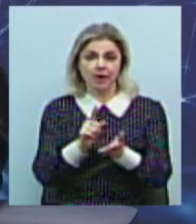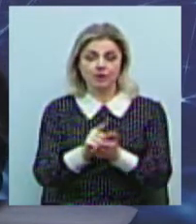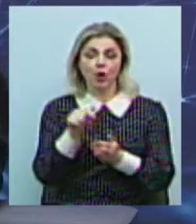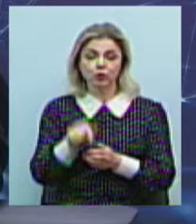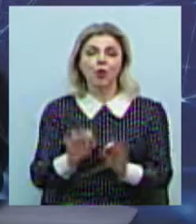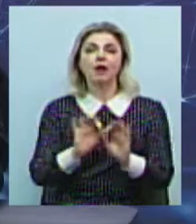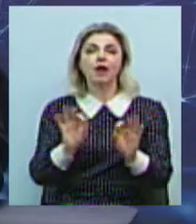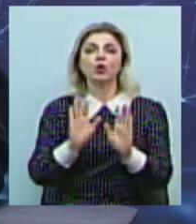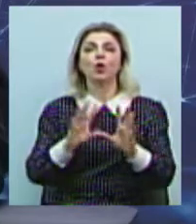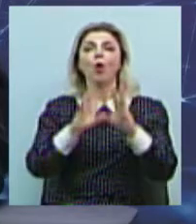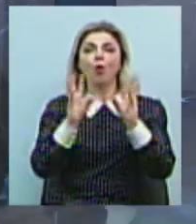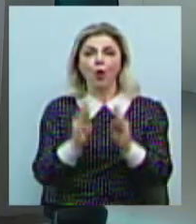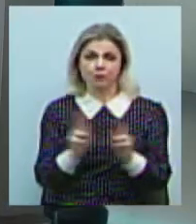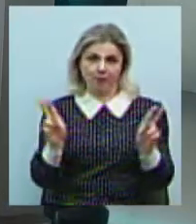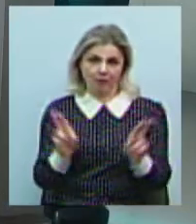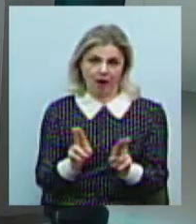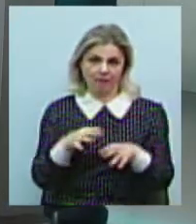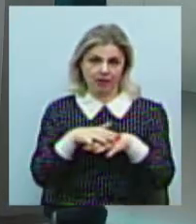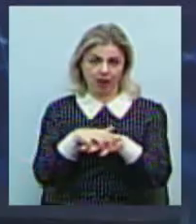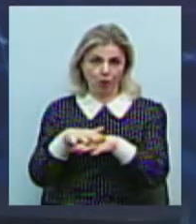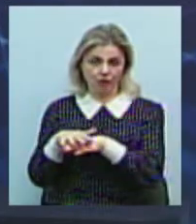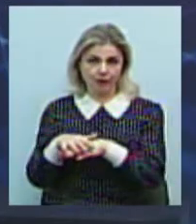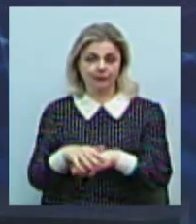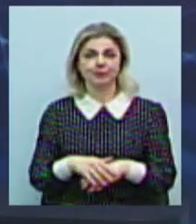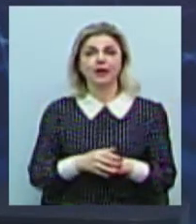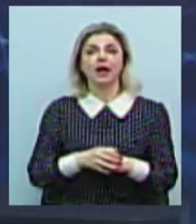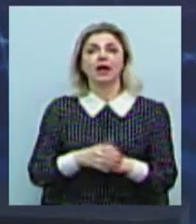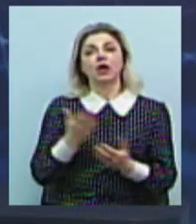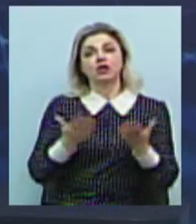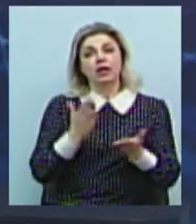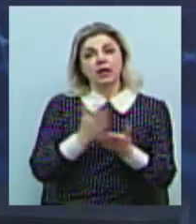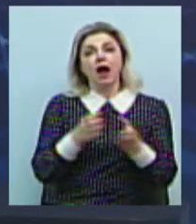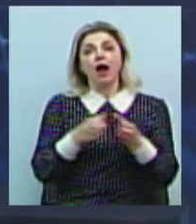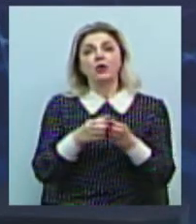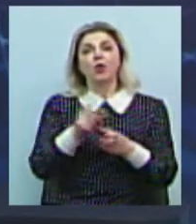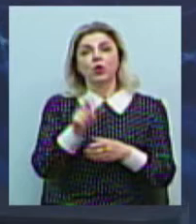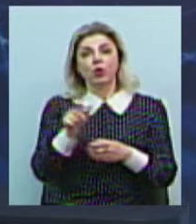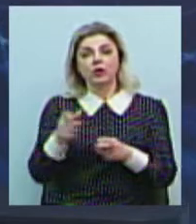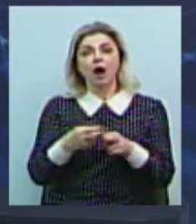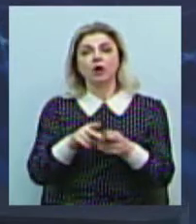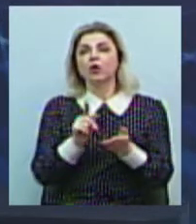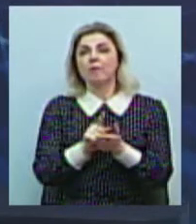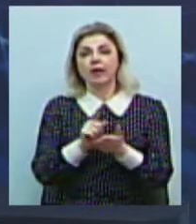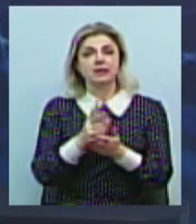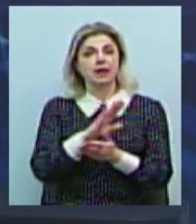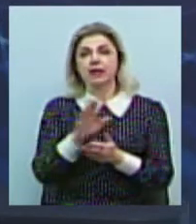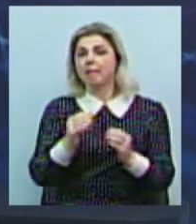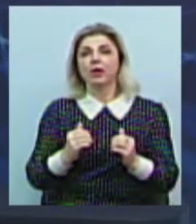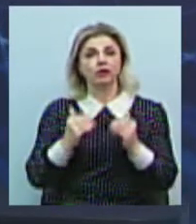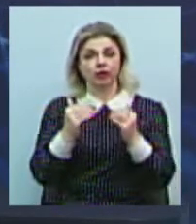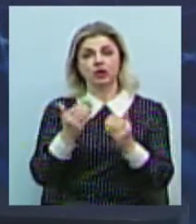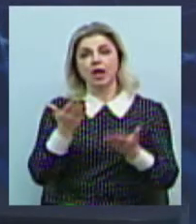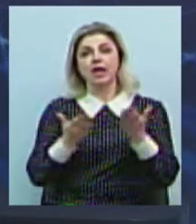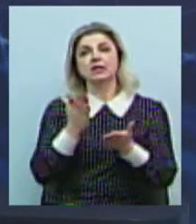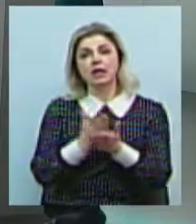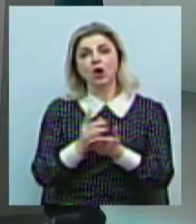загальні правила їх нарахування. А скажіть, будь ласка, Олександр Вікторович, чи є категорії осіб, яким пенсії не підвищились? І якщо є,